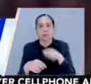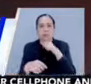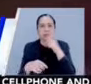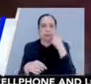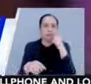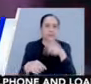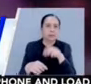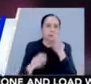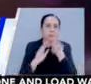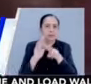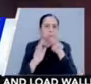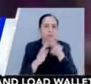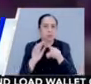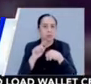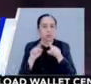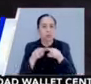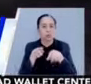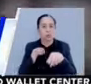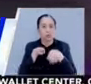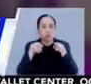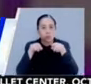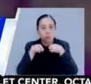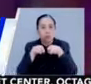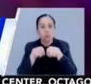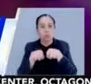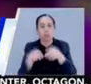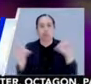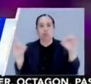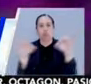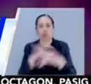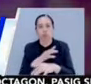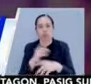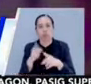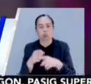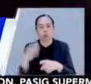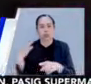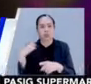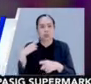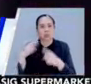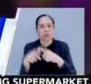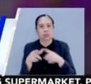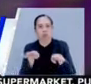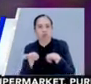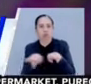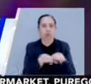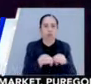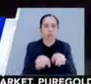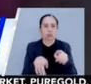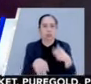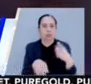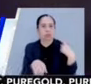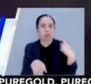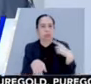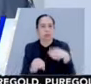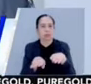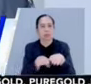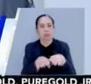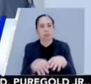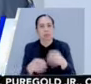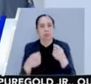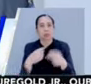pero na makaabante na ang dalawa. Gumanti raw ang jeep sa kanan at binangga rin ang jeep sa kaliwa. Pagdating po doon